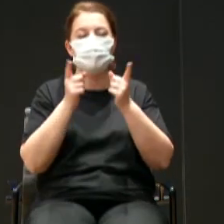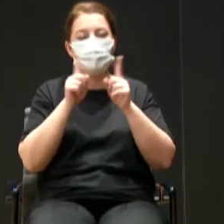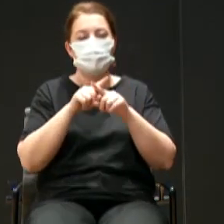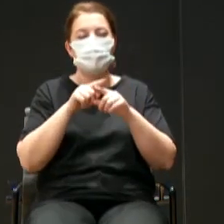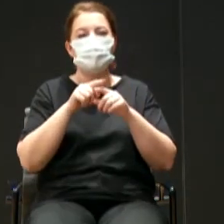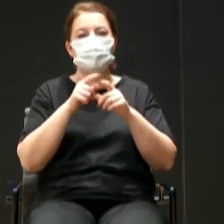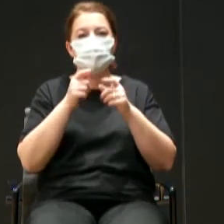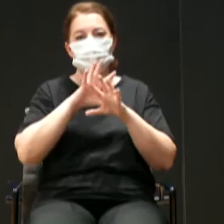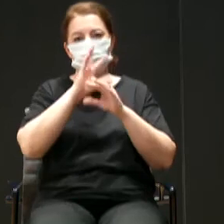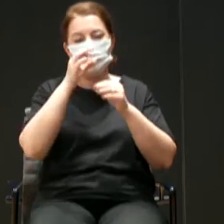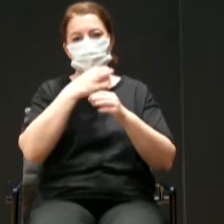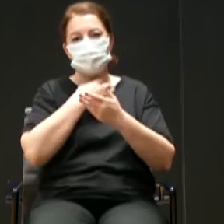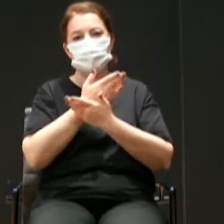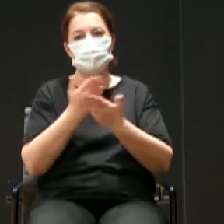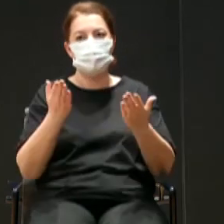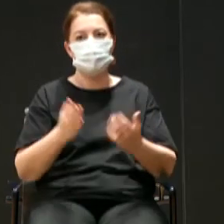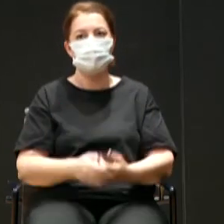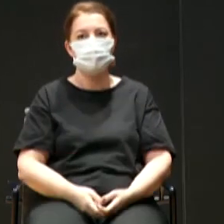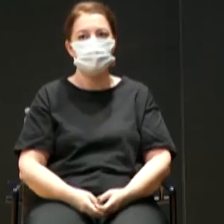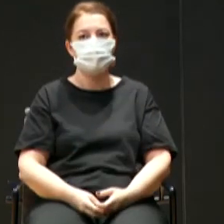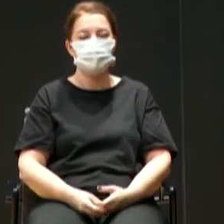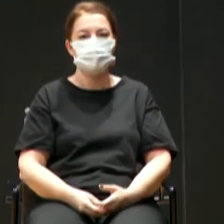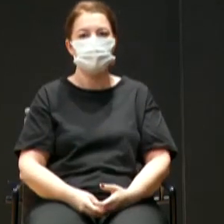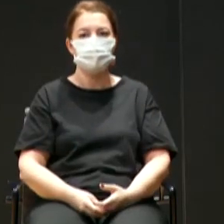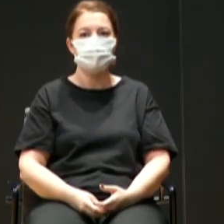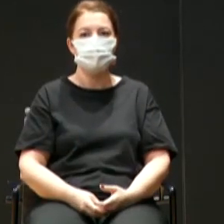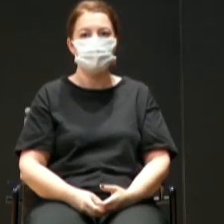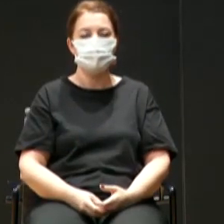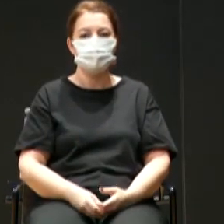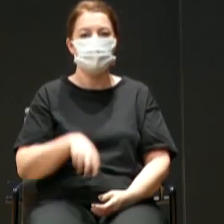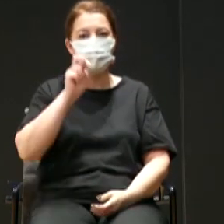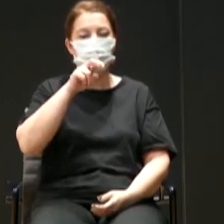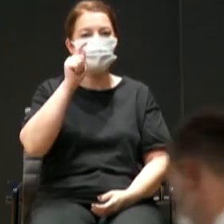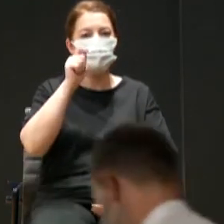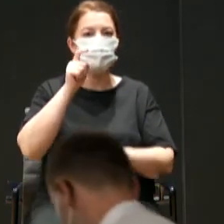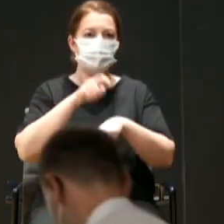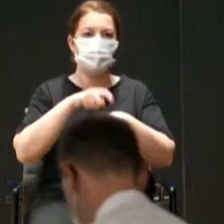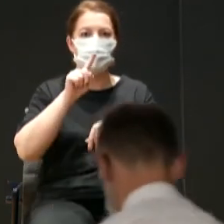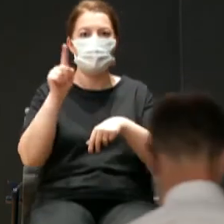teşekkür ediyorum. 8 Temmuz saat 10 arkadaşlar.